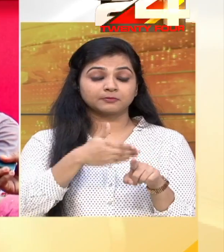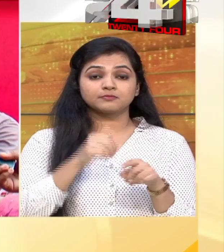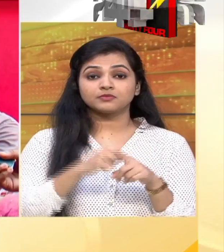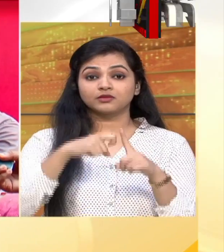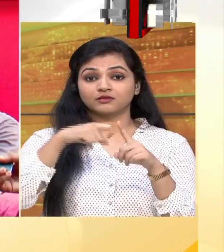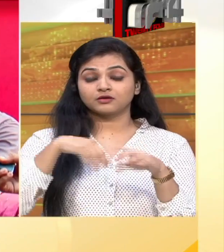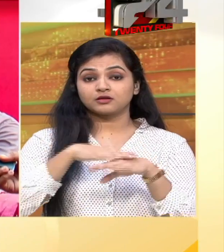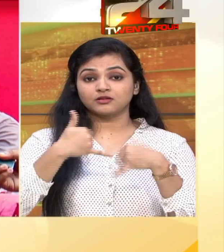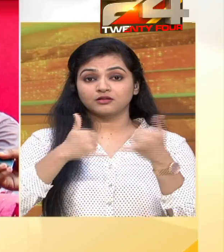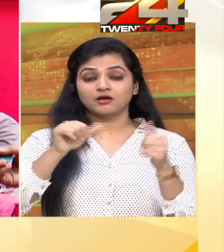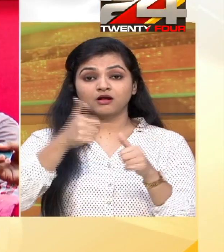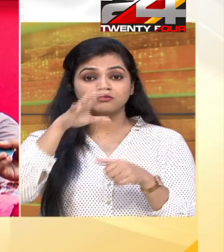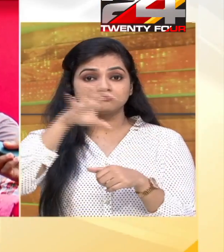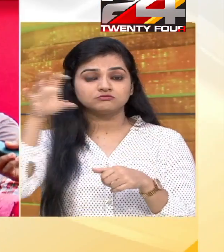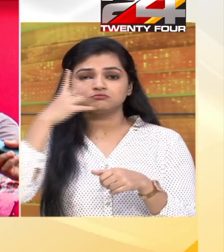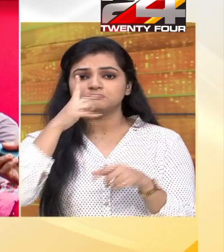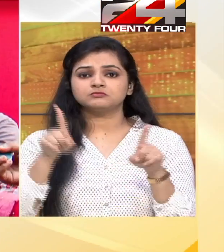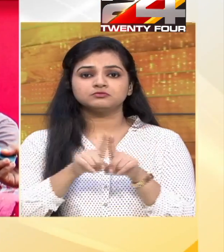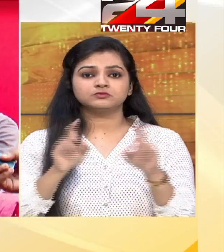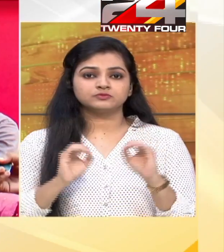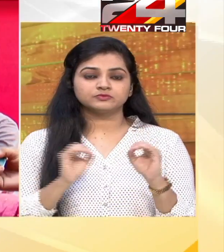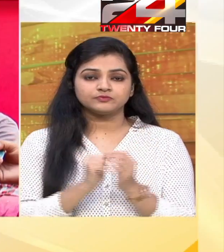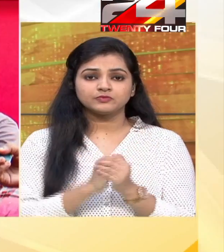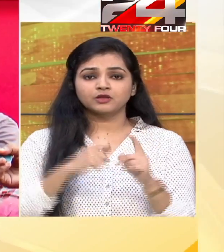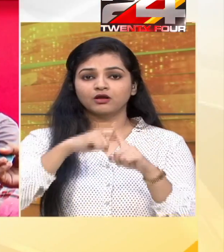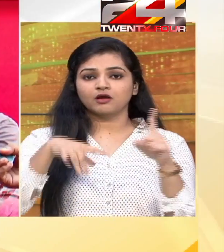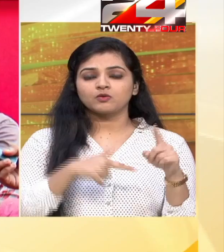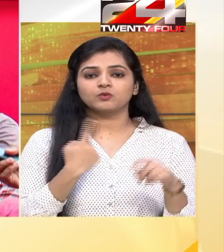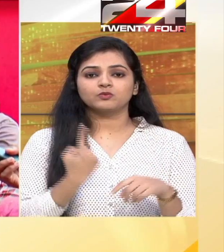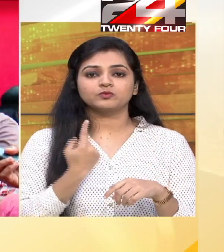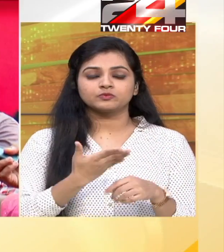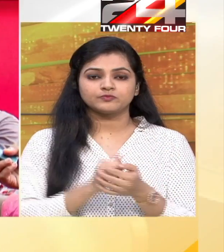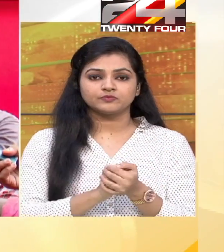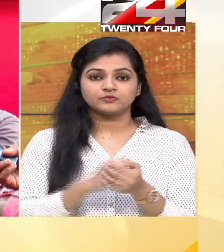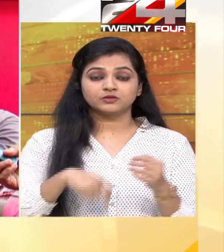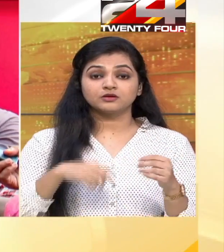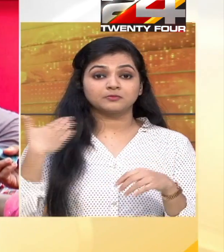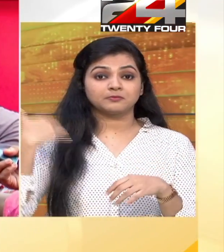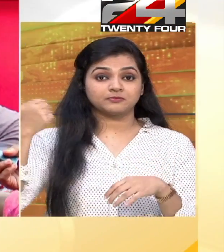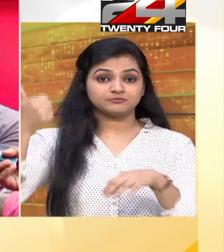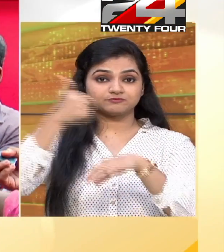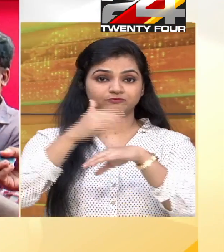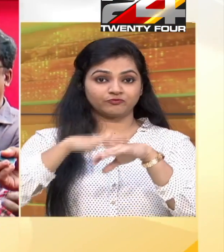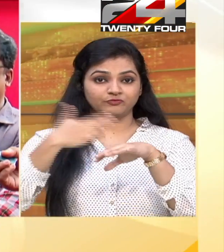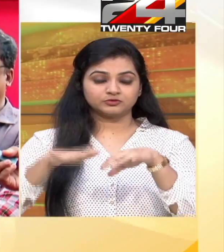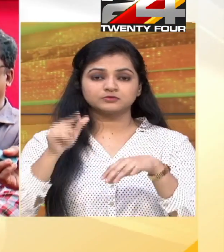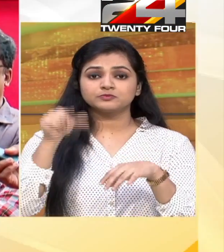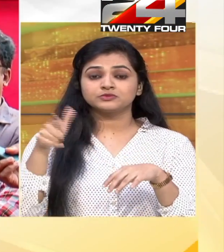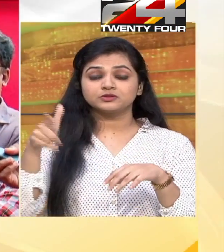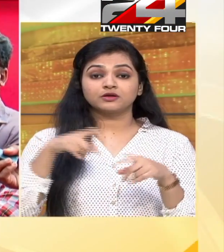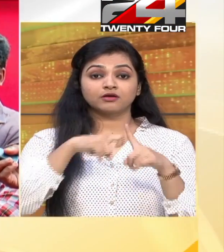കഴിയില്ല, കേരളത്തിൽ മാത്രമാണ് ഒന്നിനു ഉള്ളത്. അദ്ദേഹം മന്ത്രിയായ ശേഷം കേരളത്തിന് വേണ്ടി ഒരു മുട്ടുസൂചിയുടെ ഉപകാരം പോലും